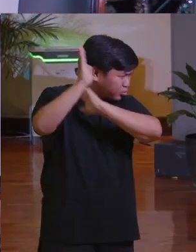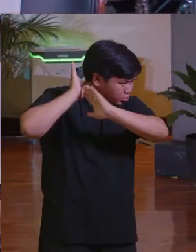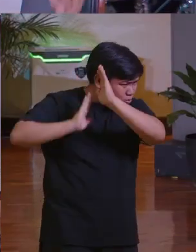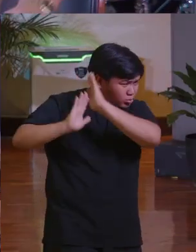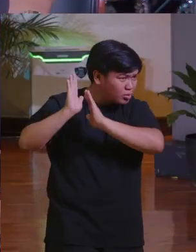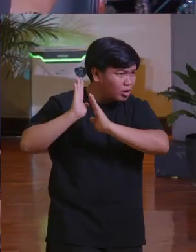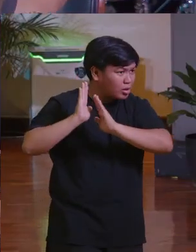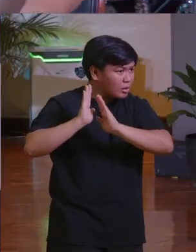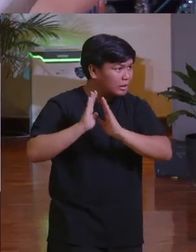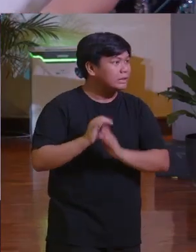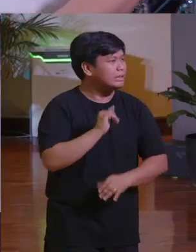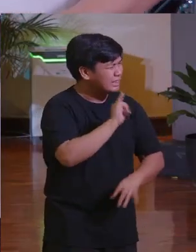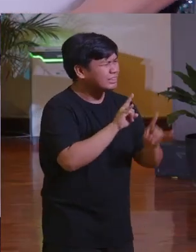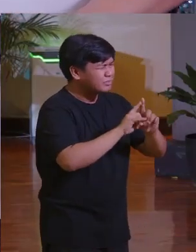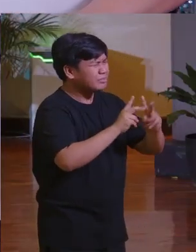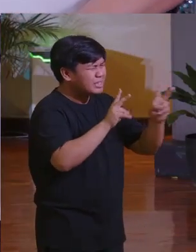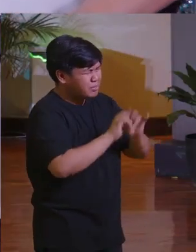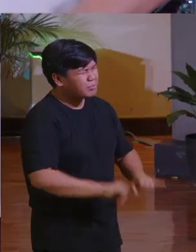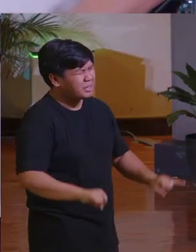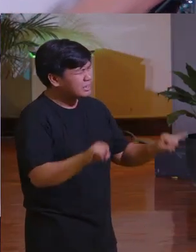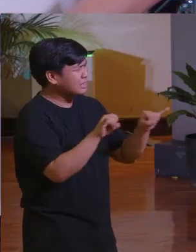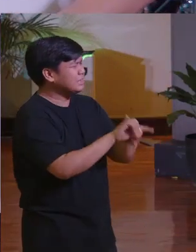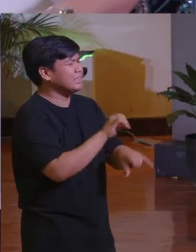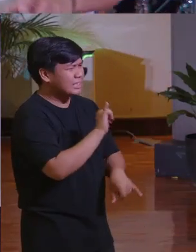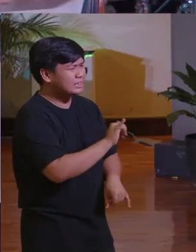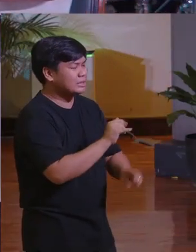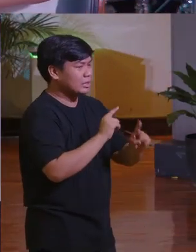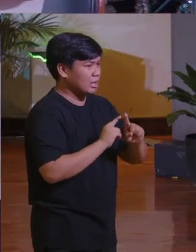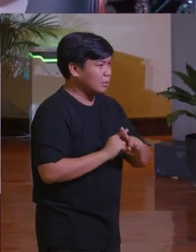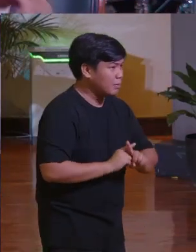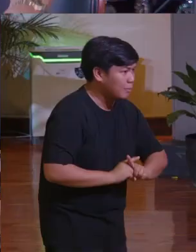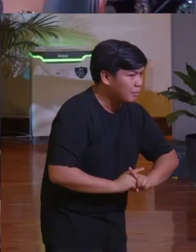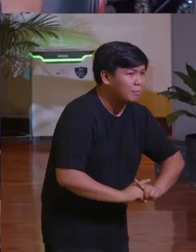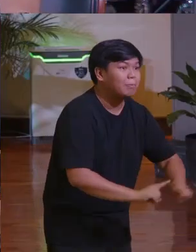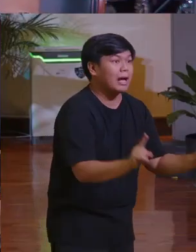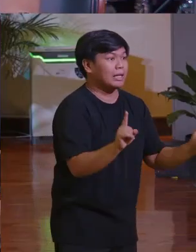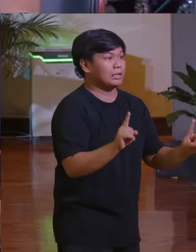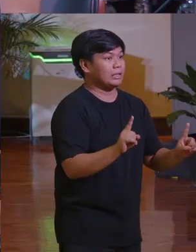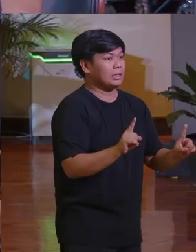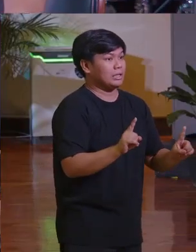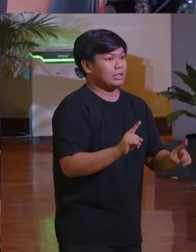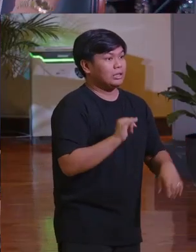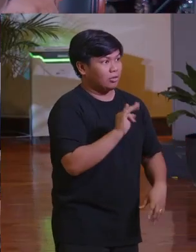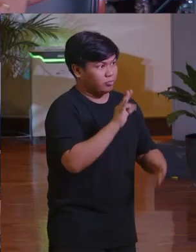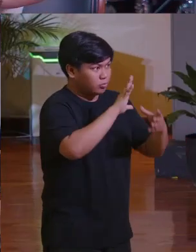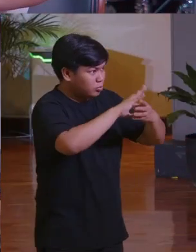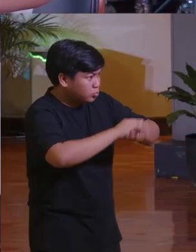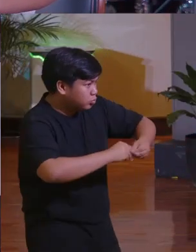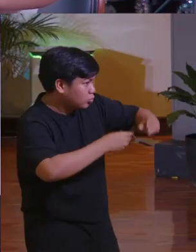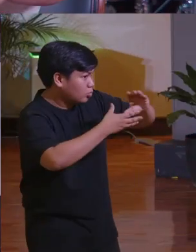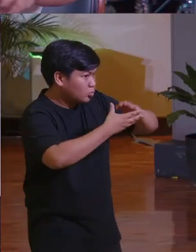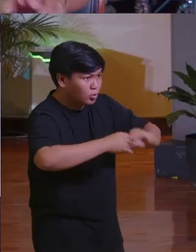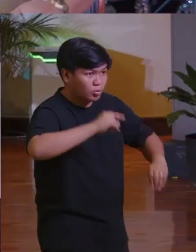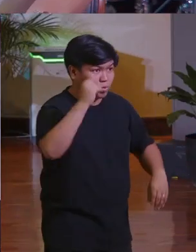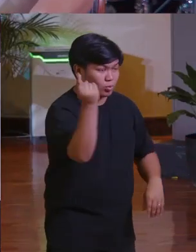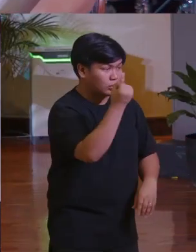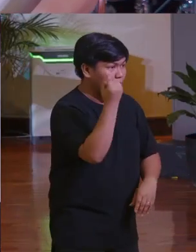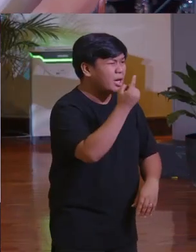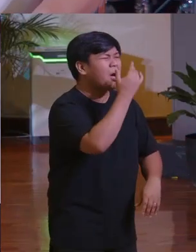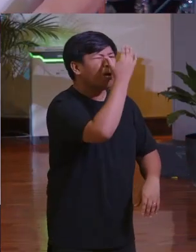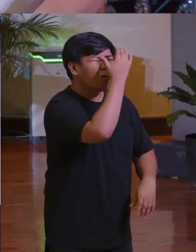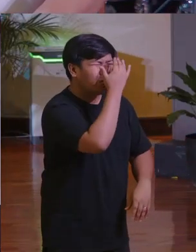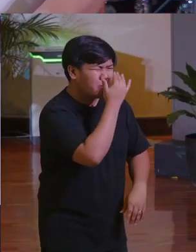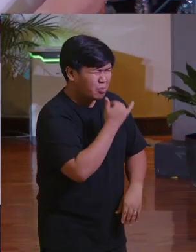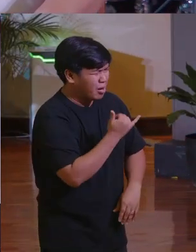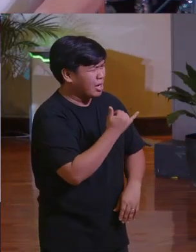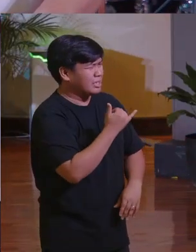Jesus. Napaka-importante niyang propeta. Kung siya ay myth lang, bakit naman siya i-quote